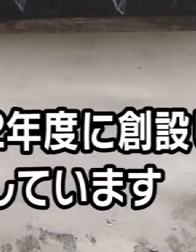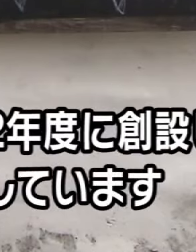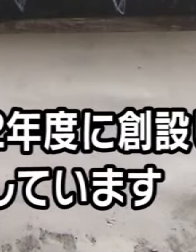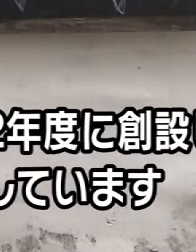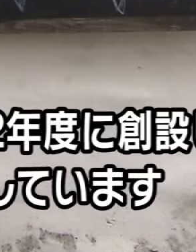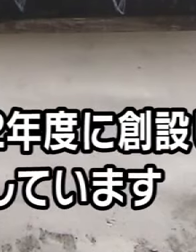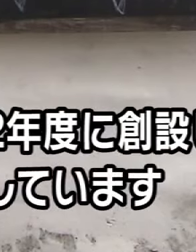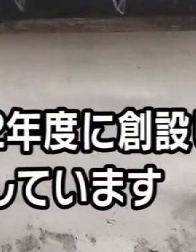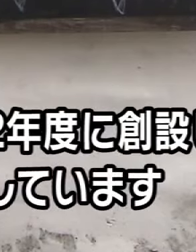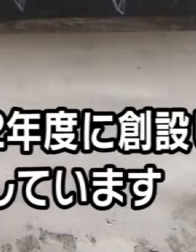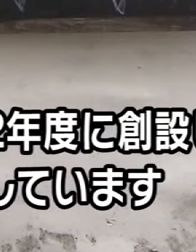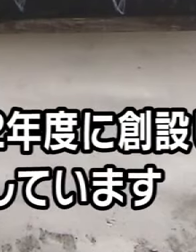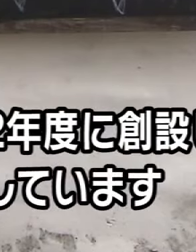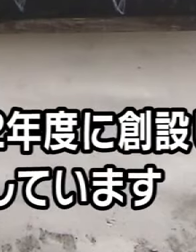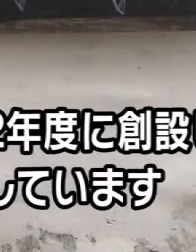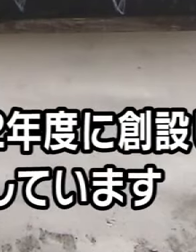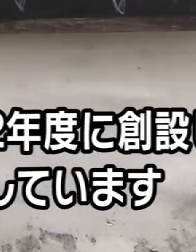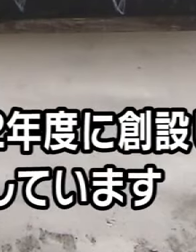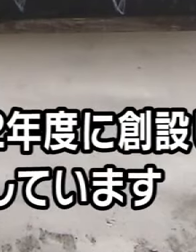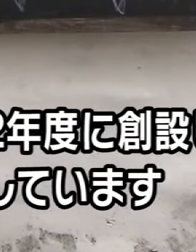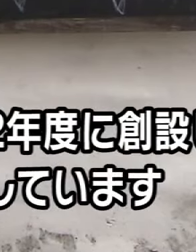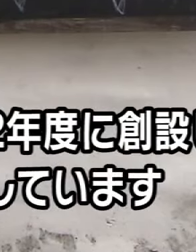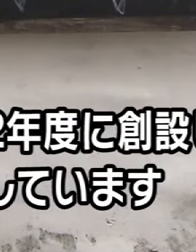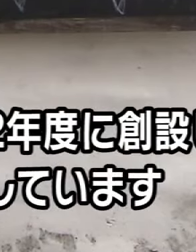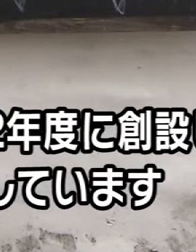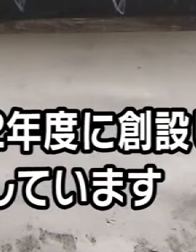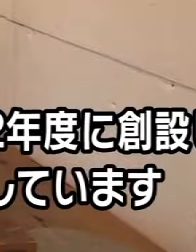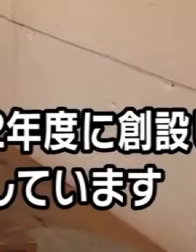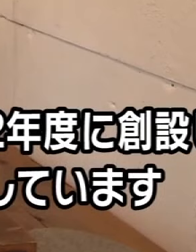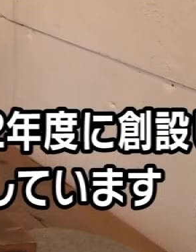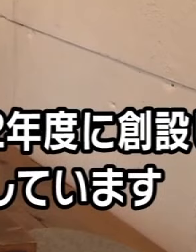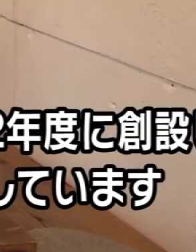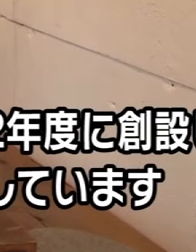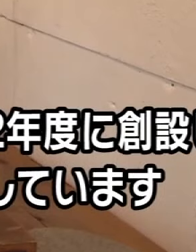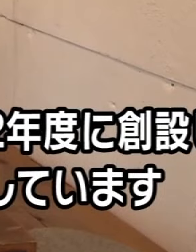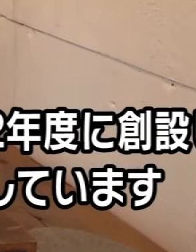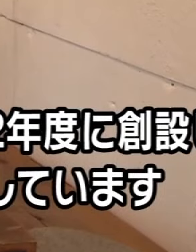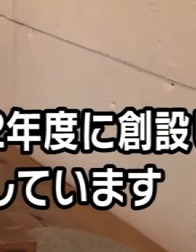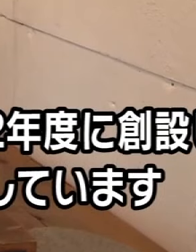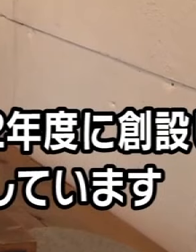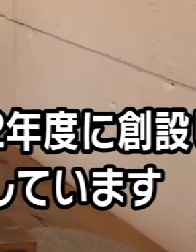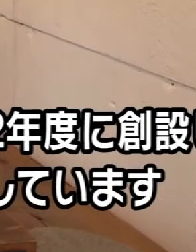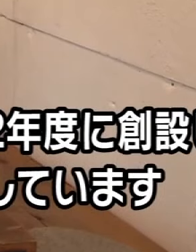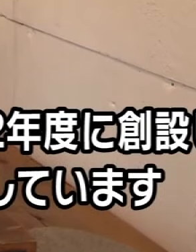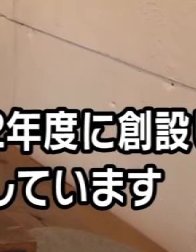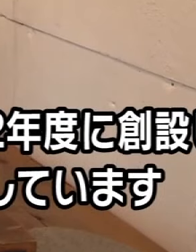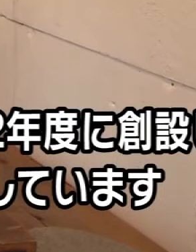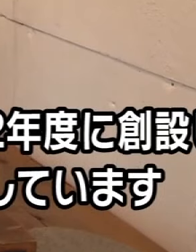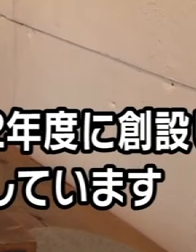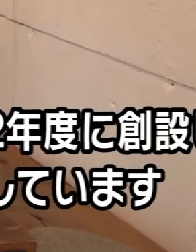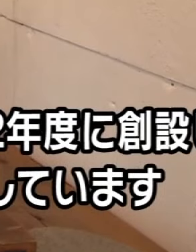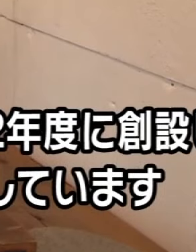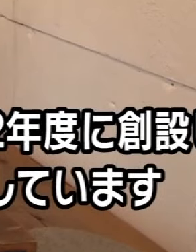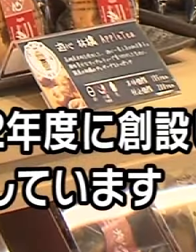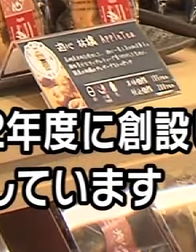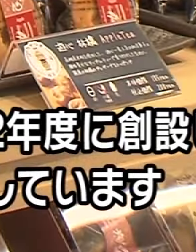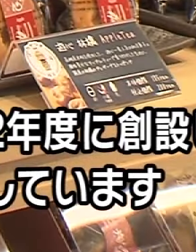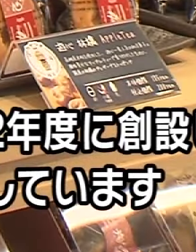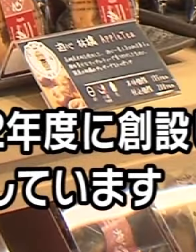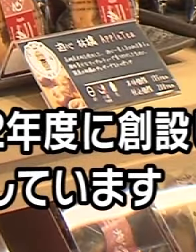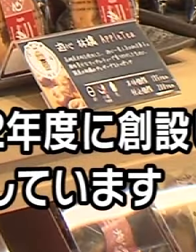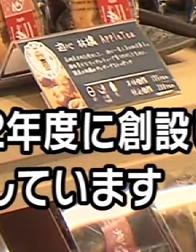高槻市は市内への新規出店者に対する助成制度を平成22年度に創設し、町のにぎ